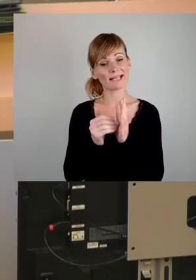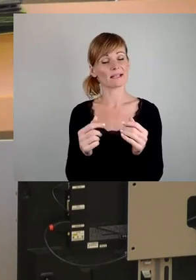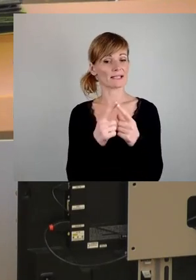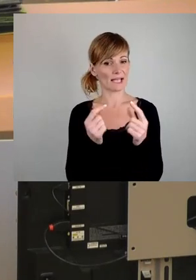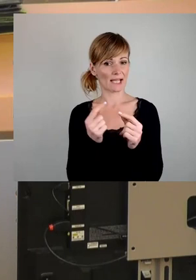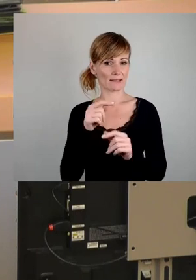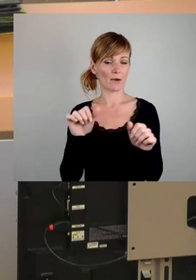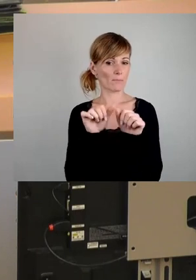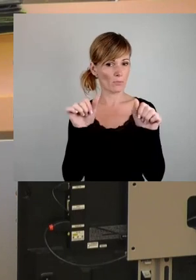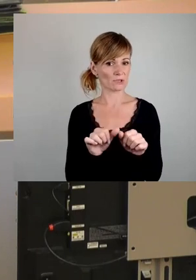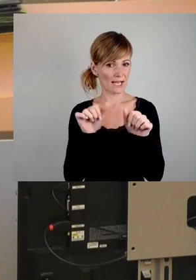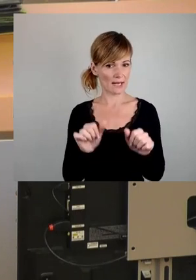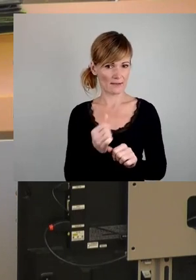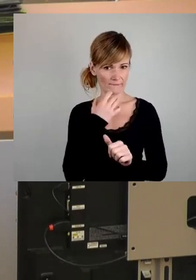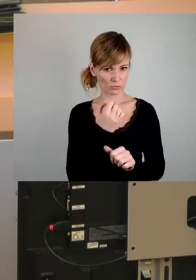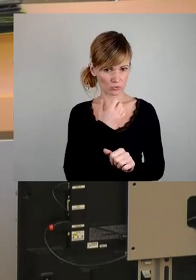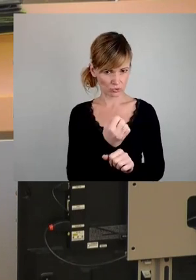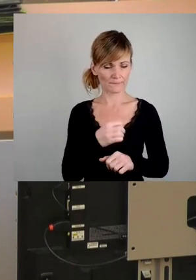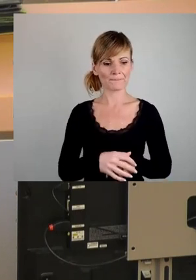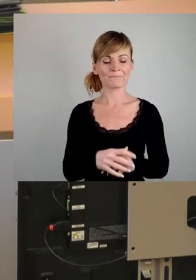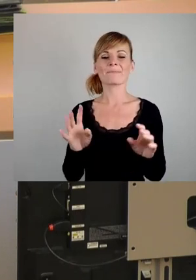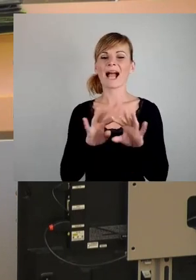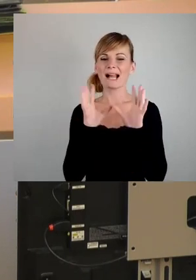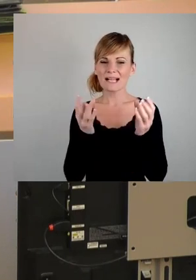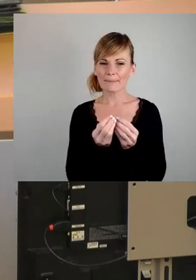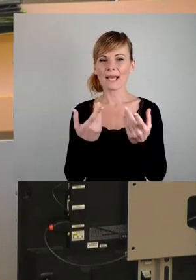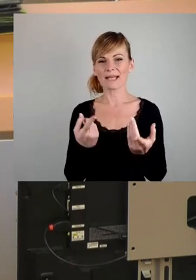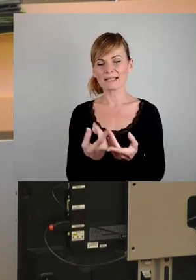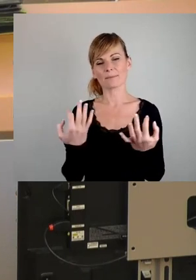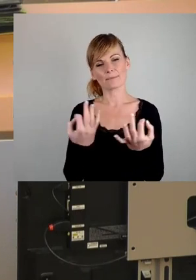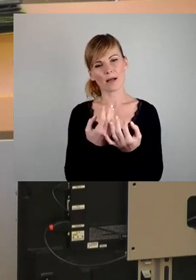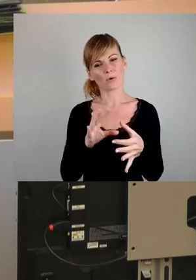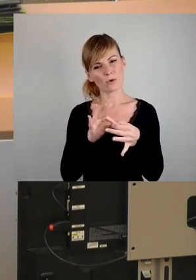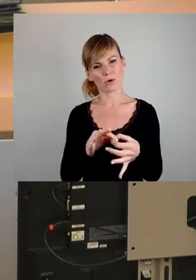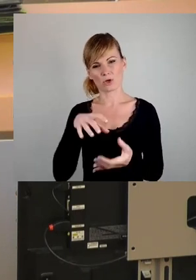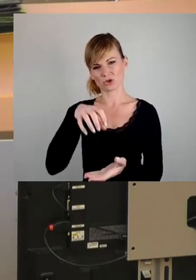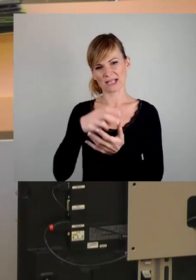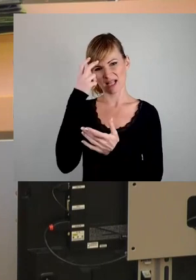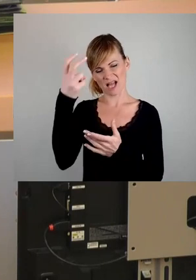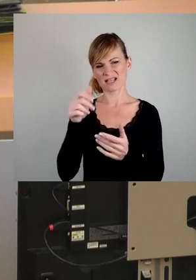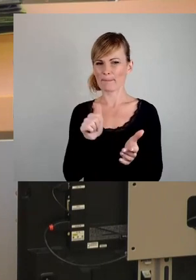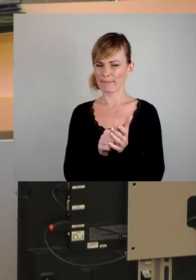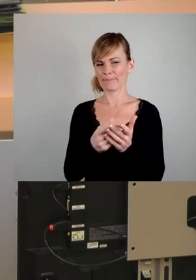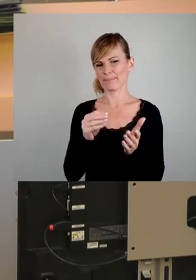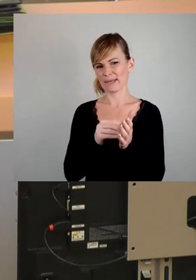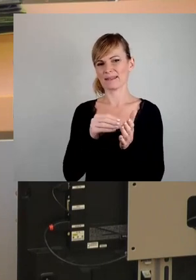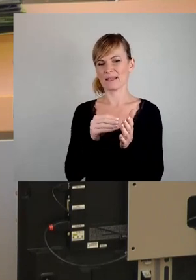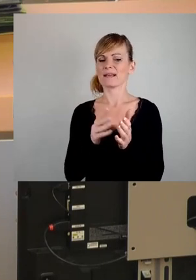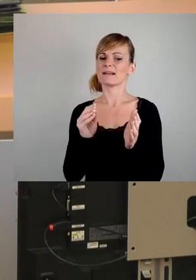sich gezeigt, der Bewerbungsprozess braucht eine enge Begleitung durch den Stadtrat. Das haben wir in dem letzten Jahr gesehen mit dem Bewerbungsbeirat.